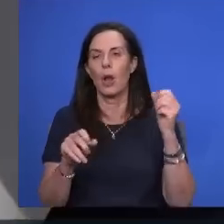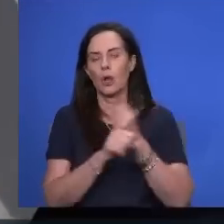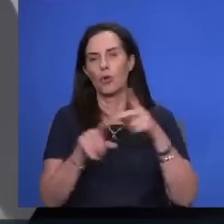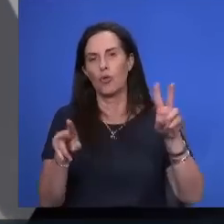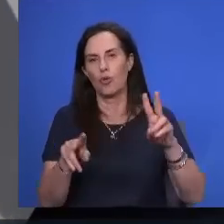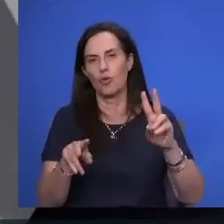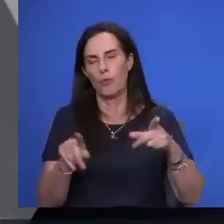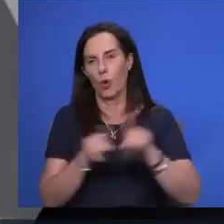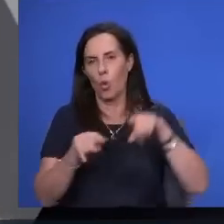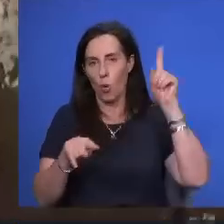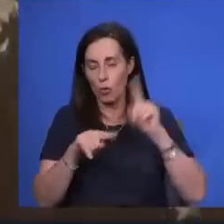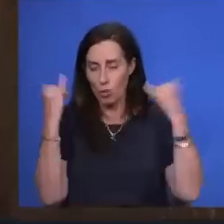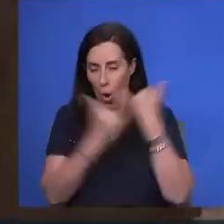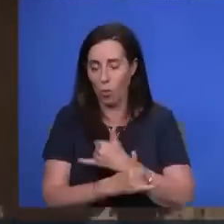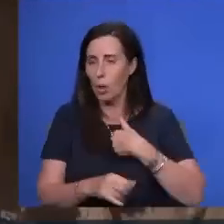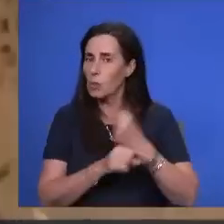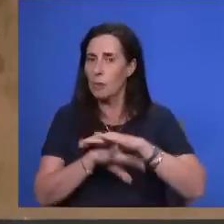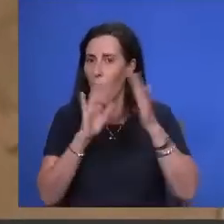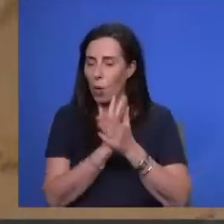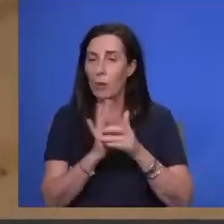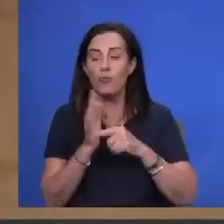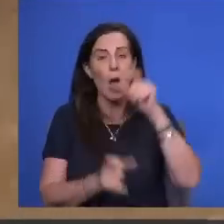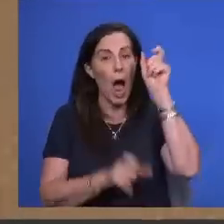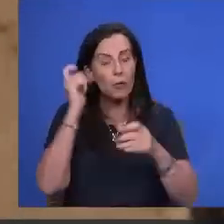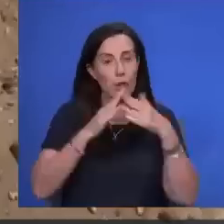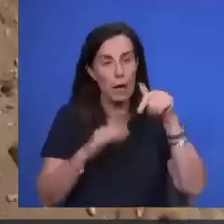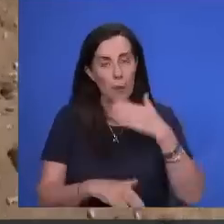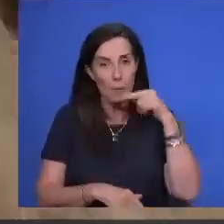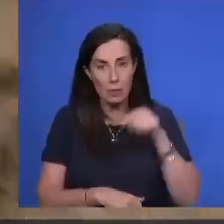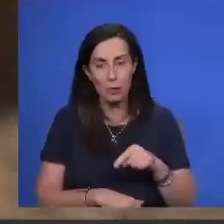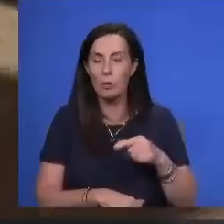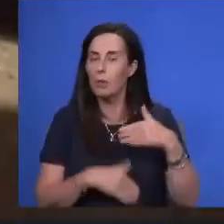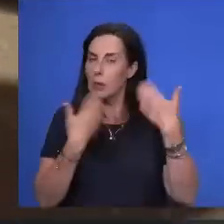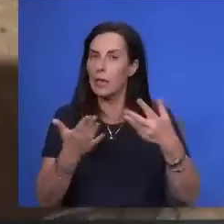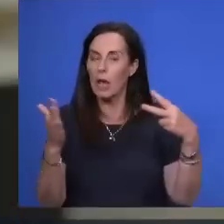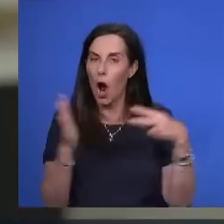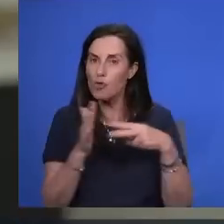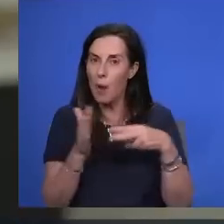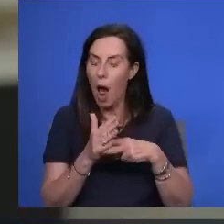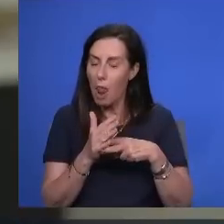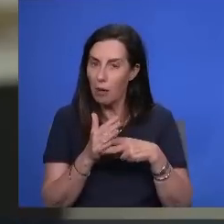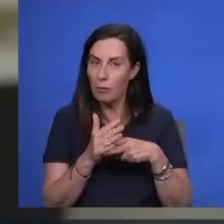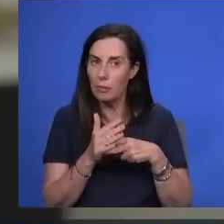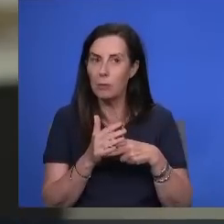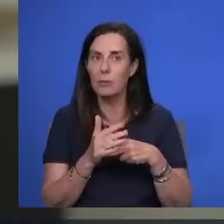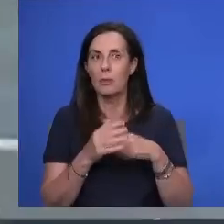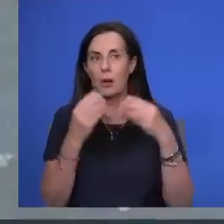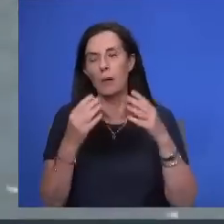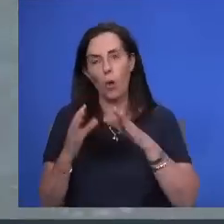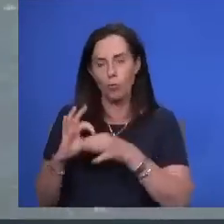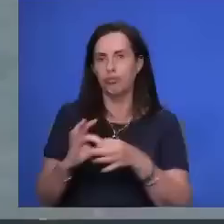העבר. אנחנו עושים את הכל כדי שתושבי מדינת ישראל יקבלו חשמל זמין, אמין